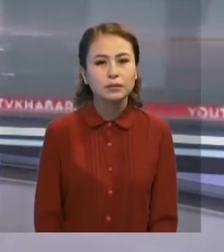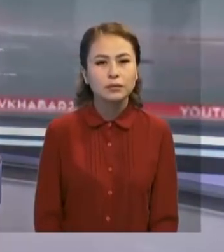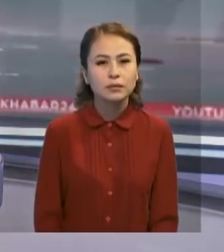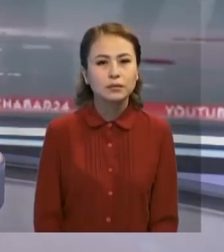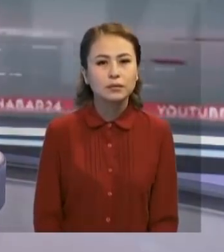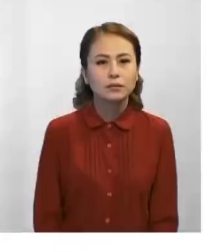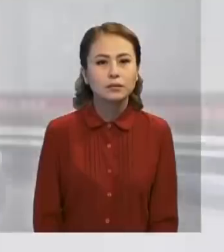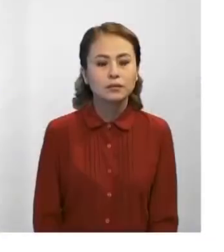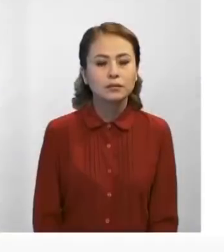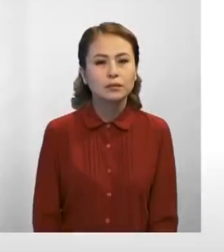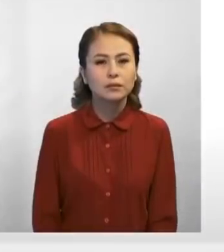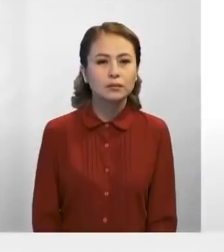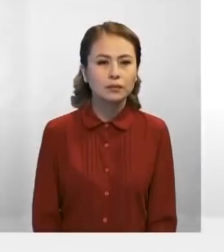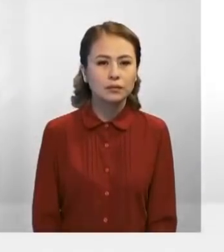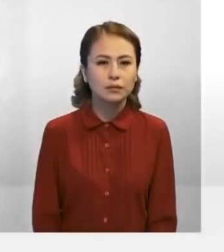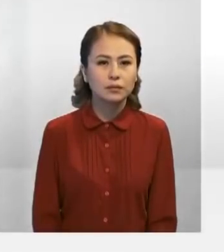көретіндеріңіз.